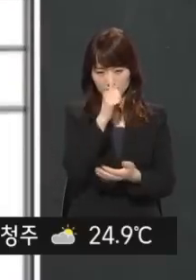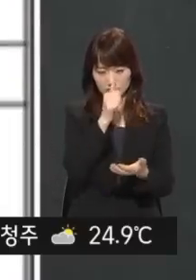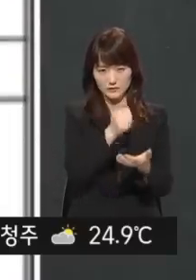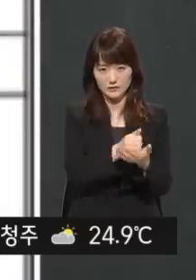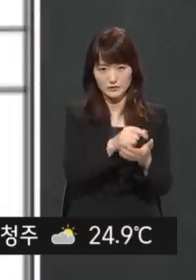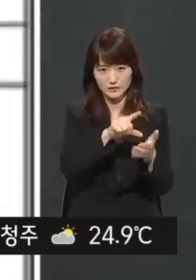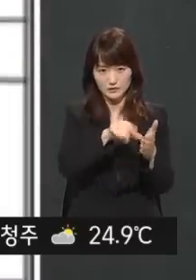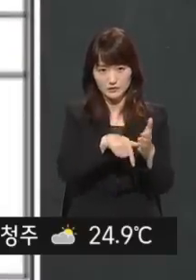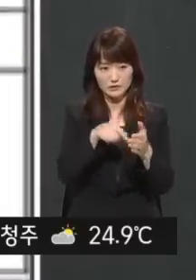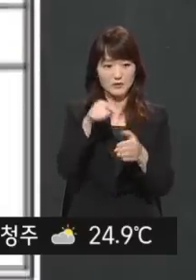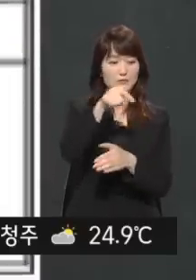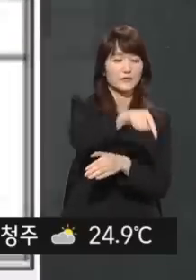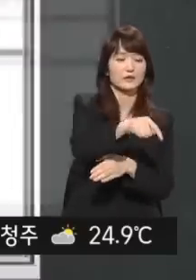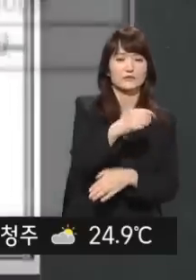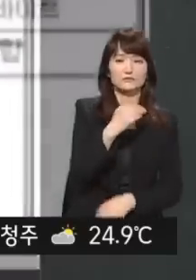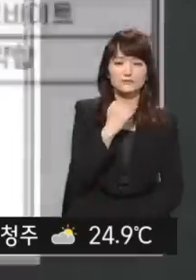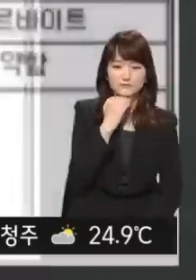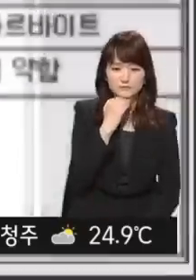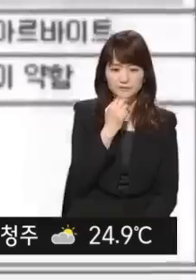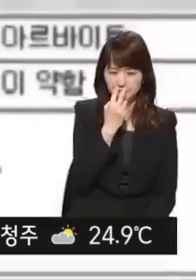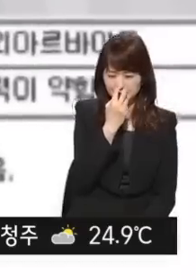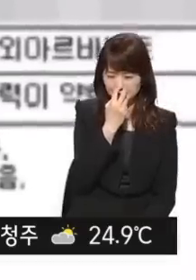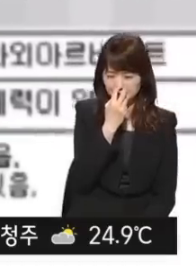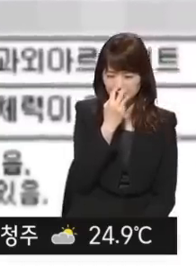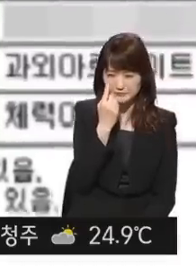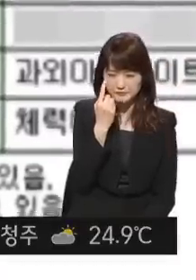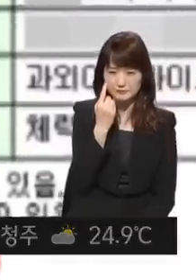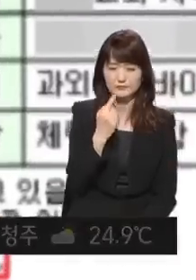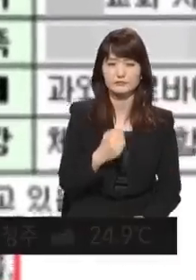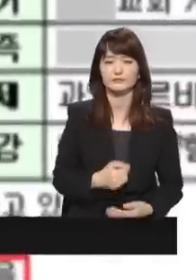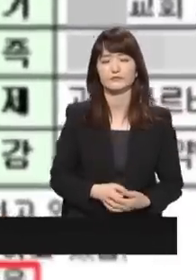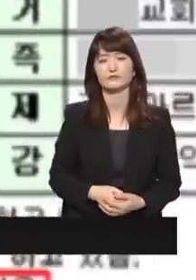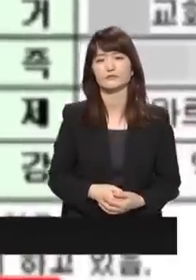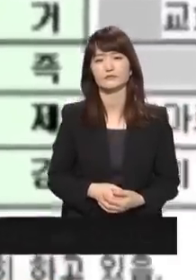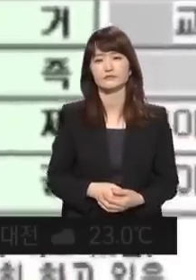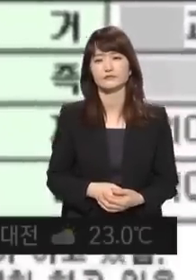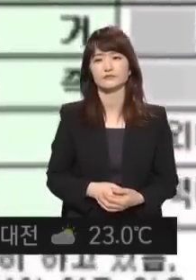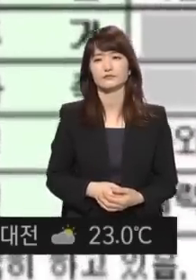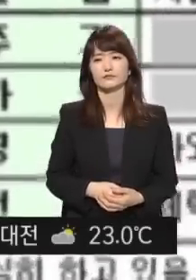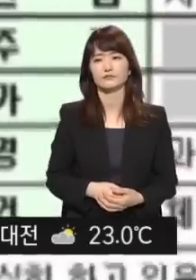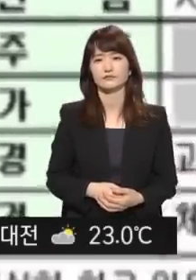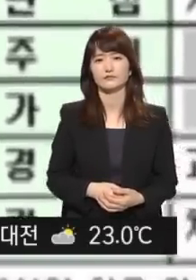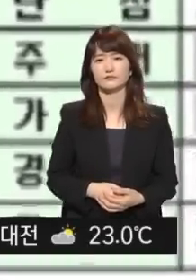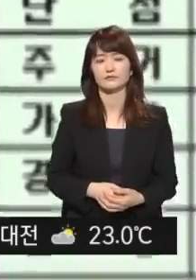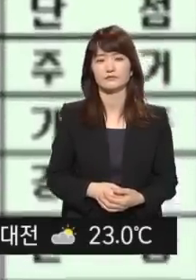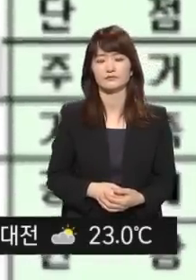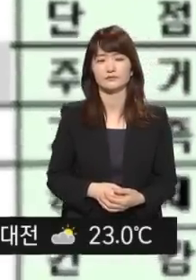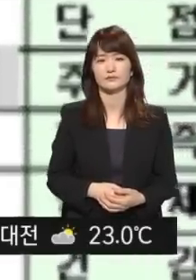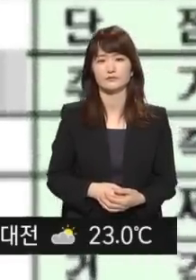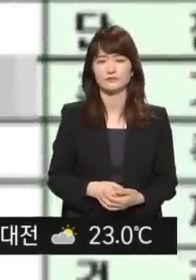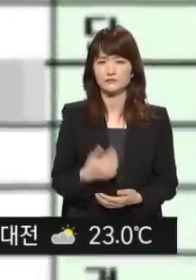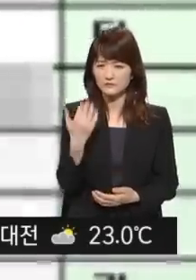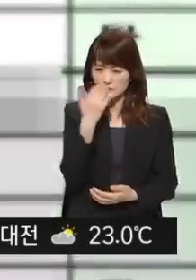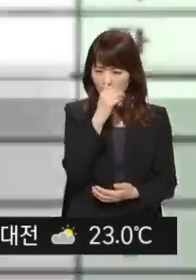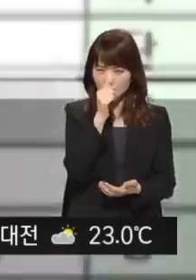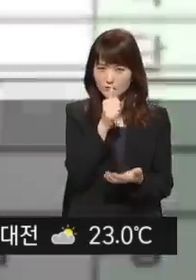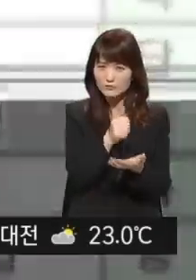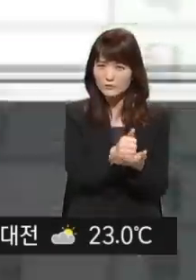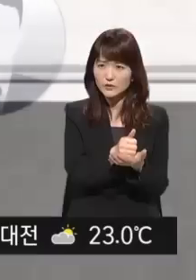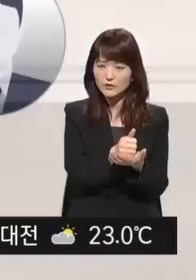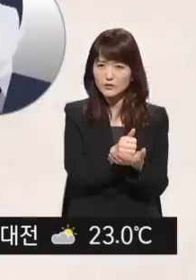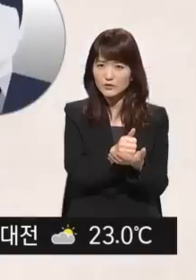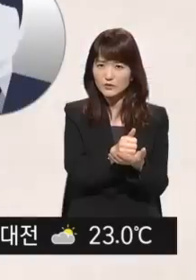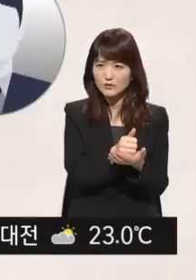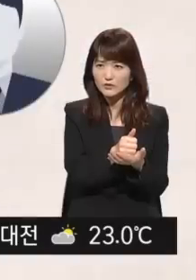그때 바깥에서 대기업 없고 감시하는 역할을 했다 도대체 이게 이게 성범죄를 저지르기 위해서